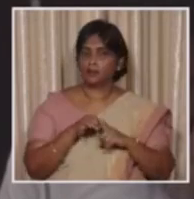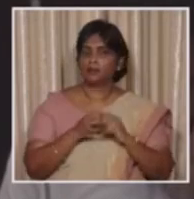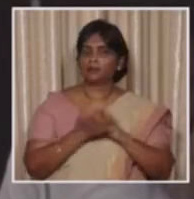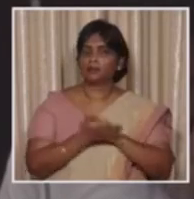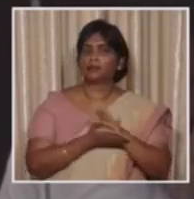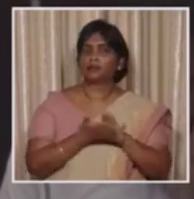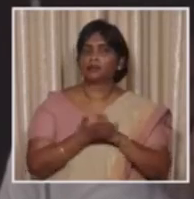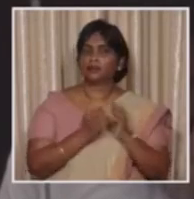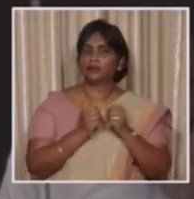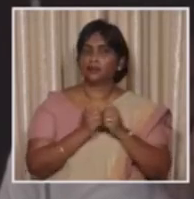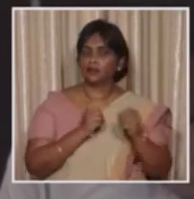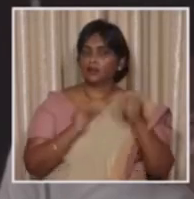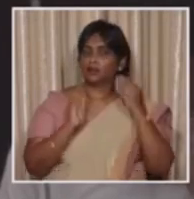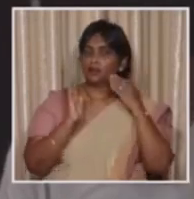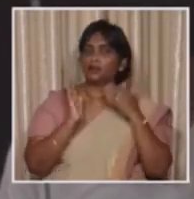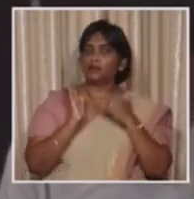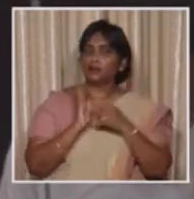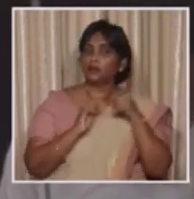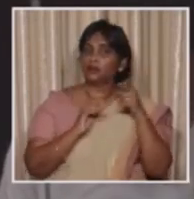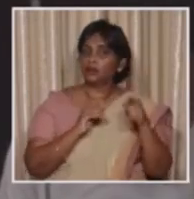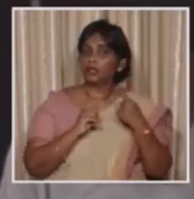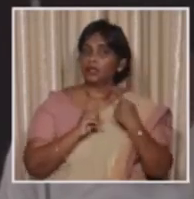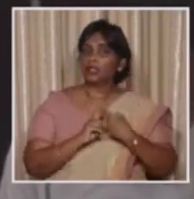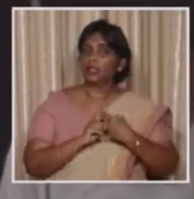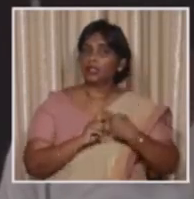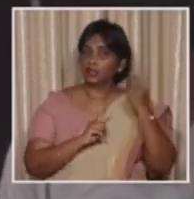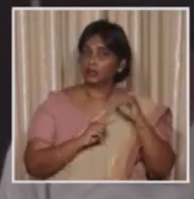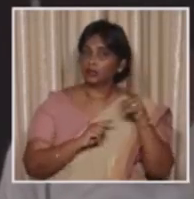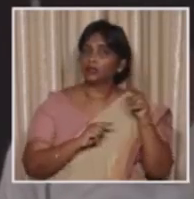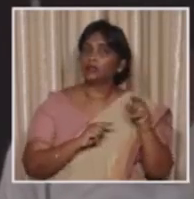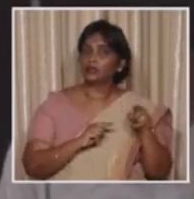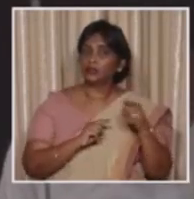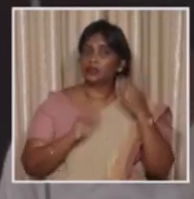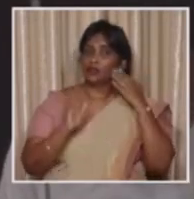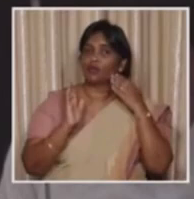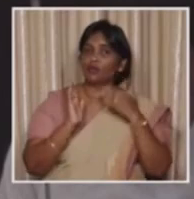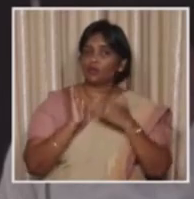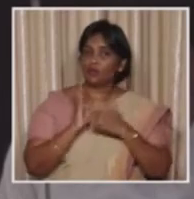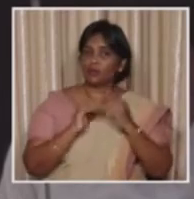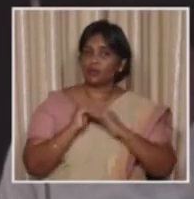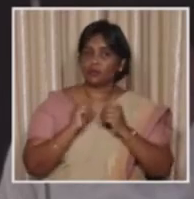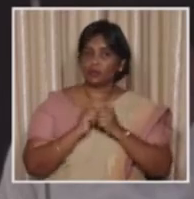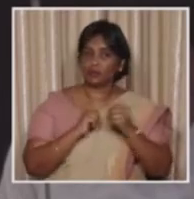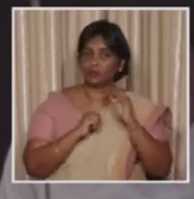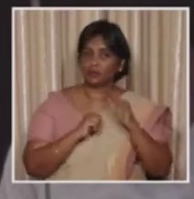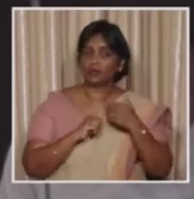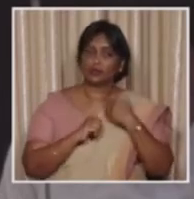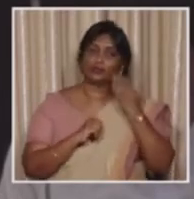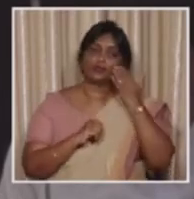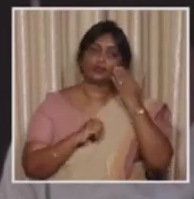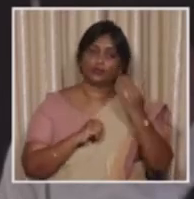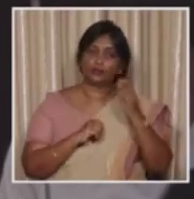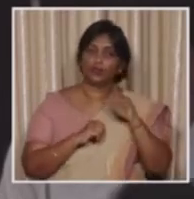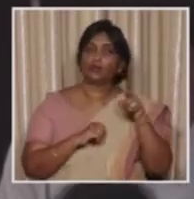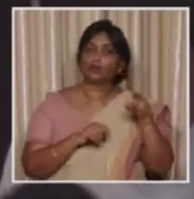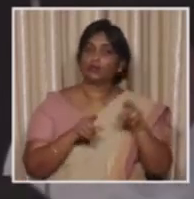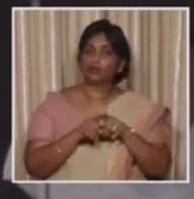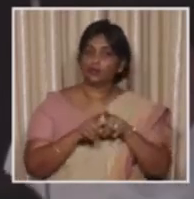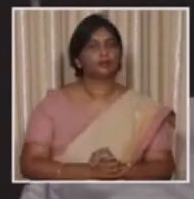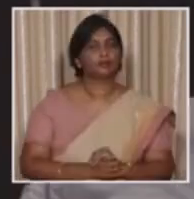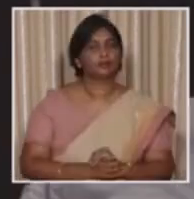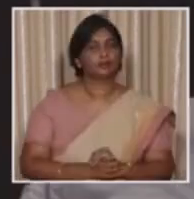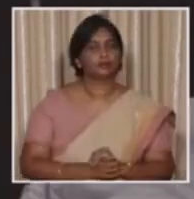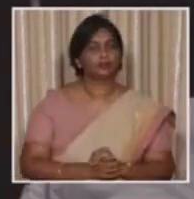முன்னேறுவதற்கான வழிமுறைகளை செய்து கொண்டு போகிறார் என்ற அடிப்படையில் நான் இந்த நேரம் அவருக்கு உண்மையிலேயே நன்றி சொல்ல வேண்டும். இந்த மக்களின்